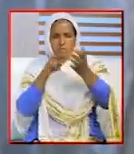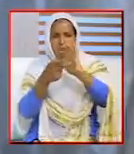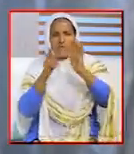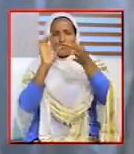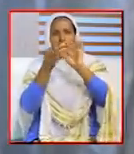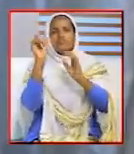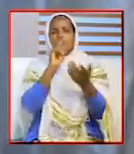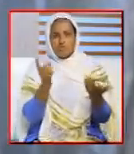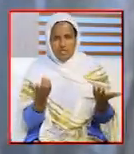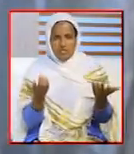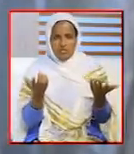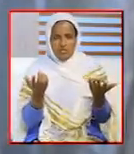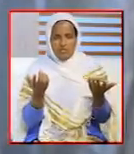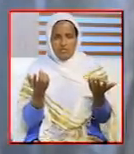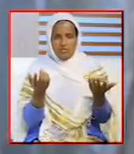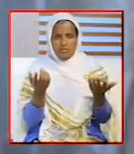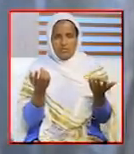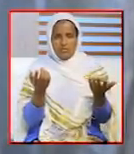ነው?